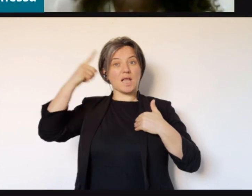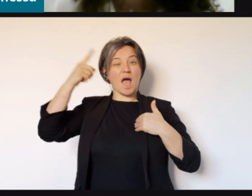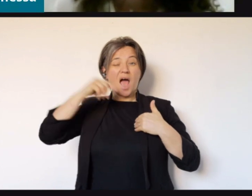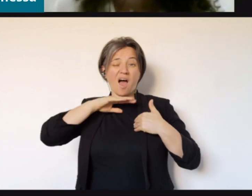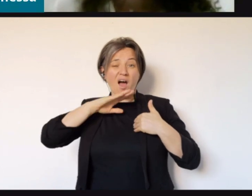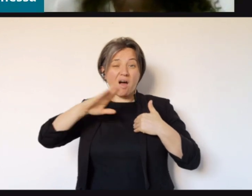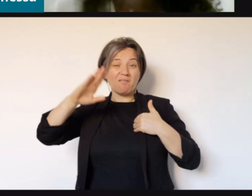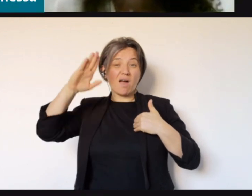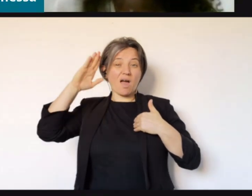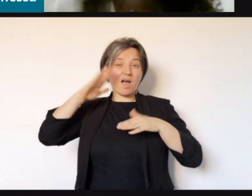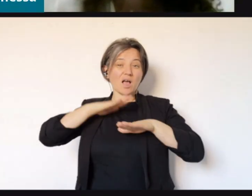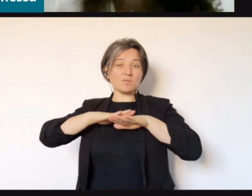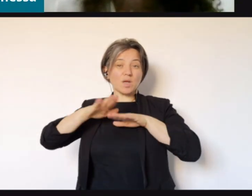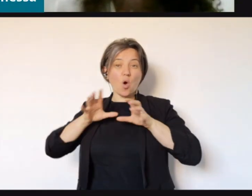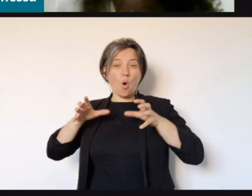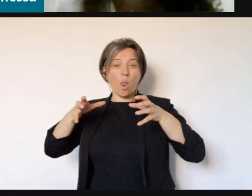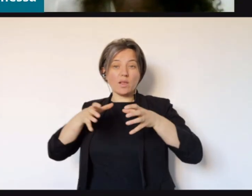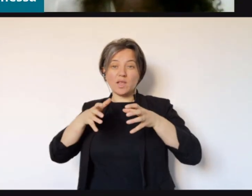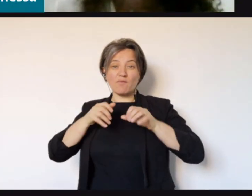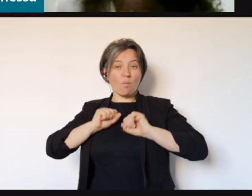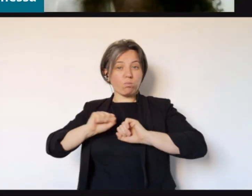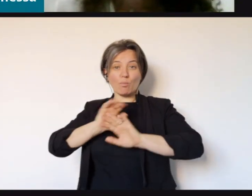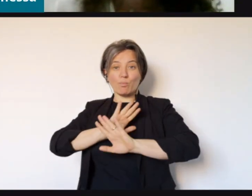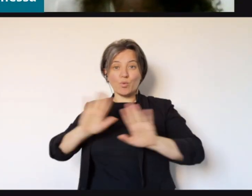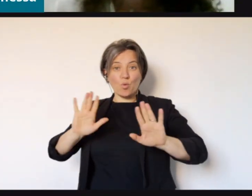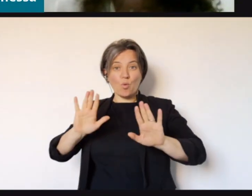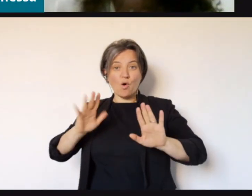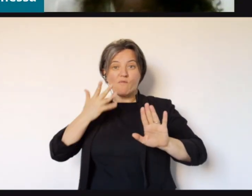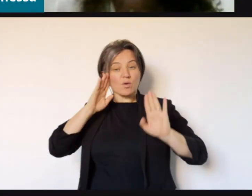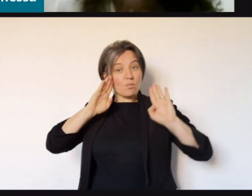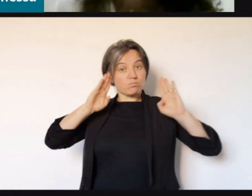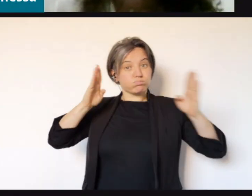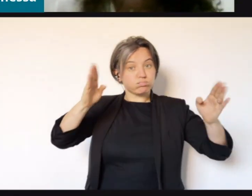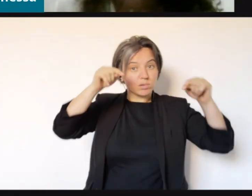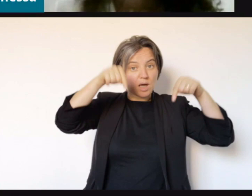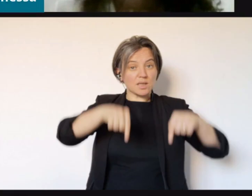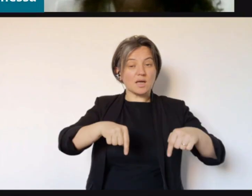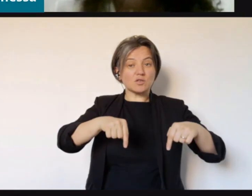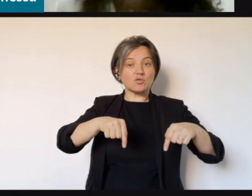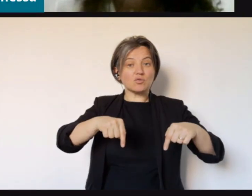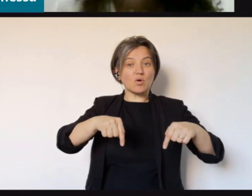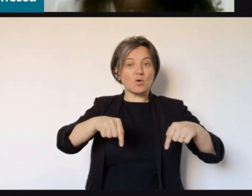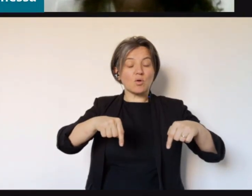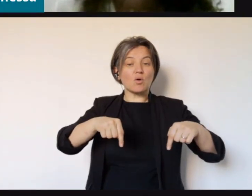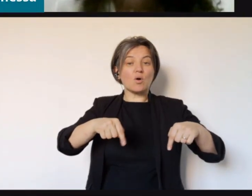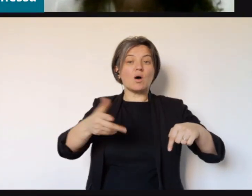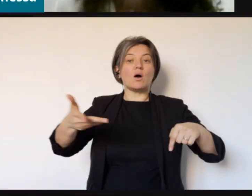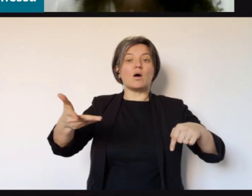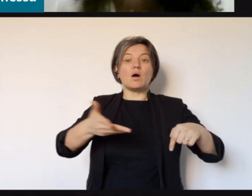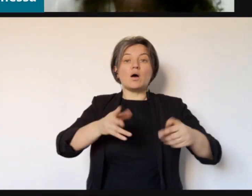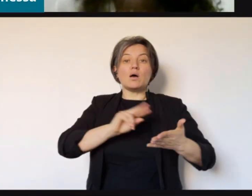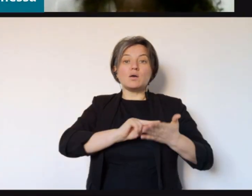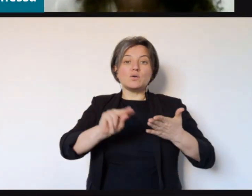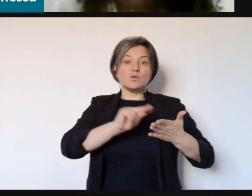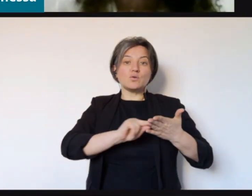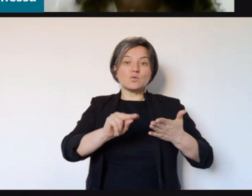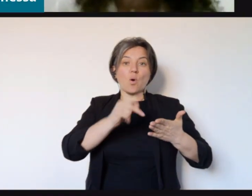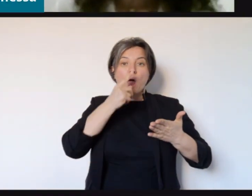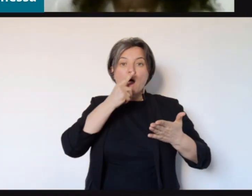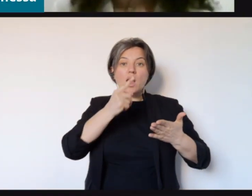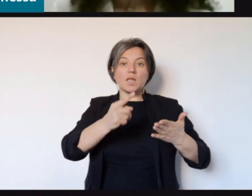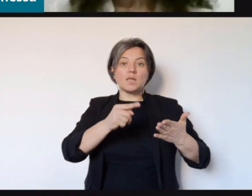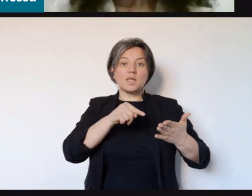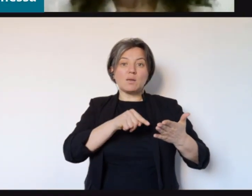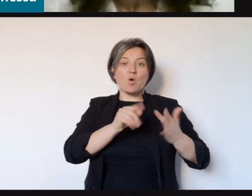abbandonerò l'idea di scuola come esperienza collettiva per concentrarmi su una dimensione sempre